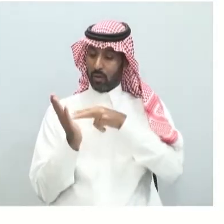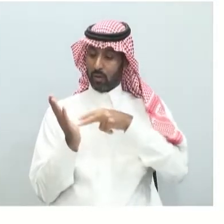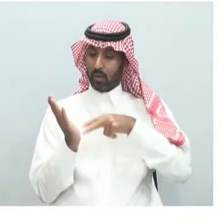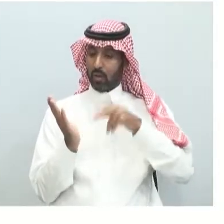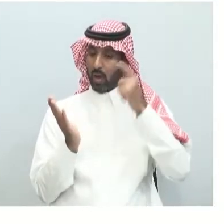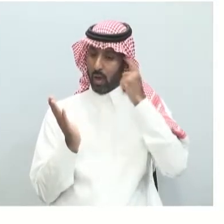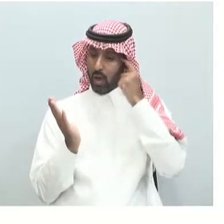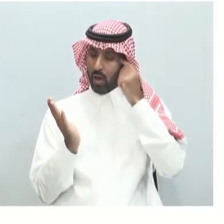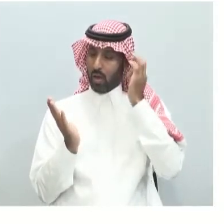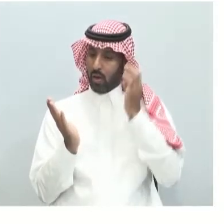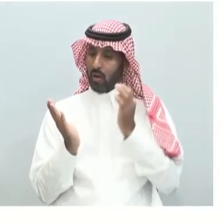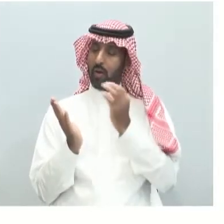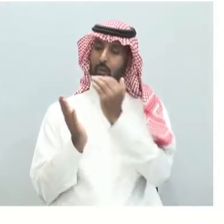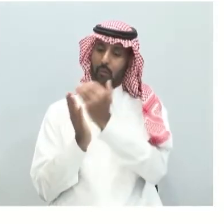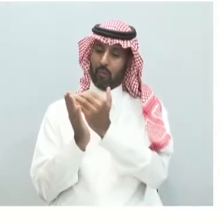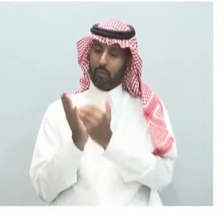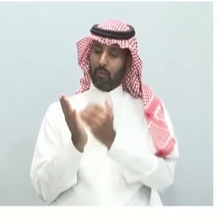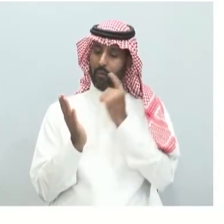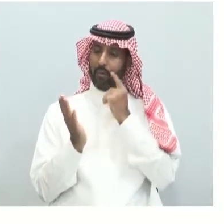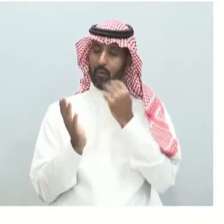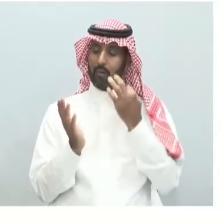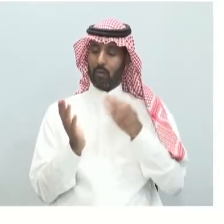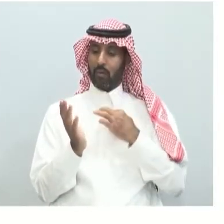ويستوعب جوانبه ويستثمرها